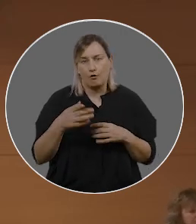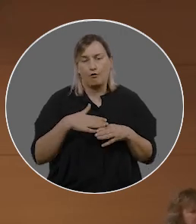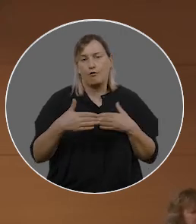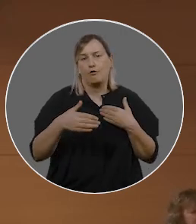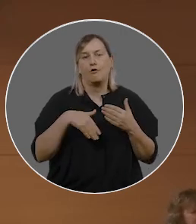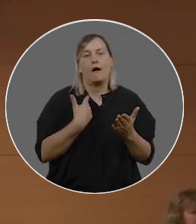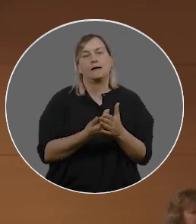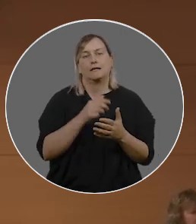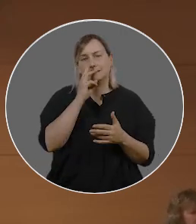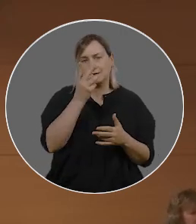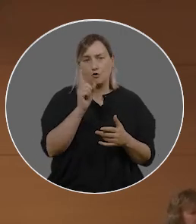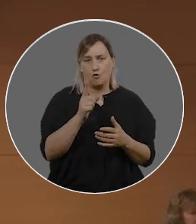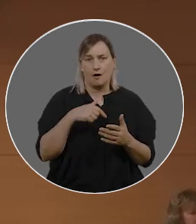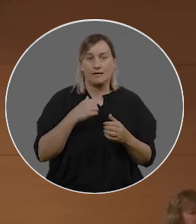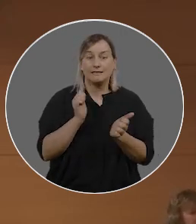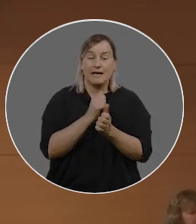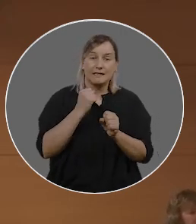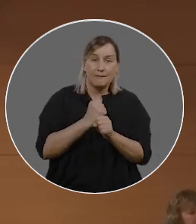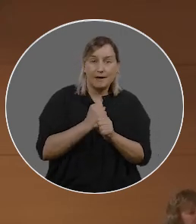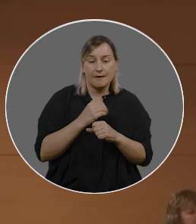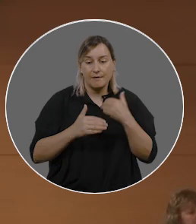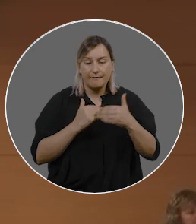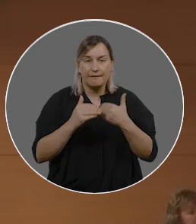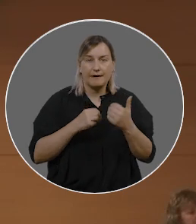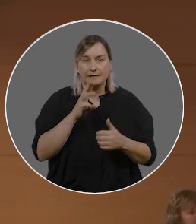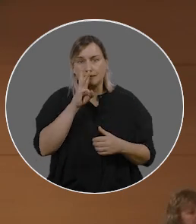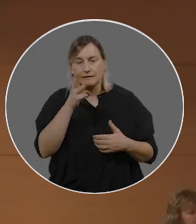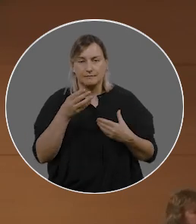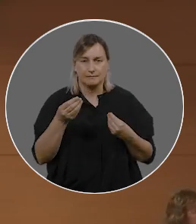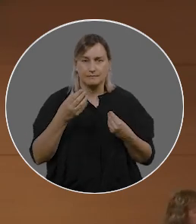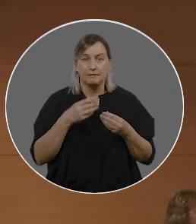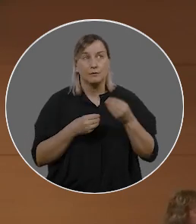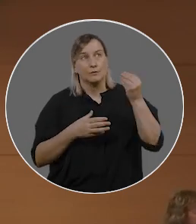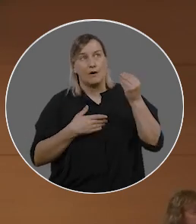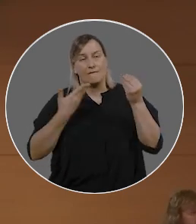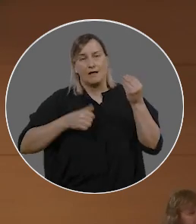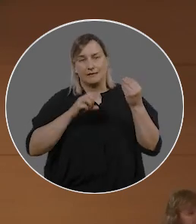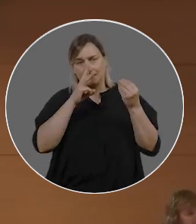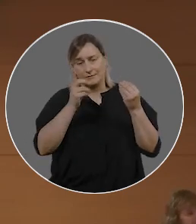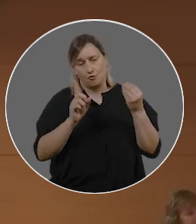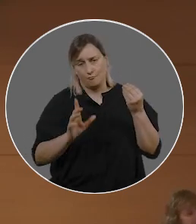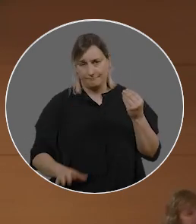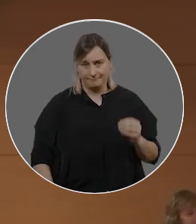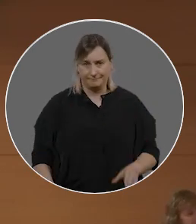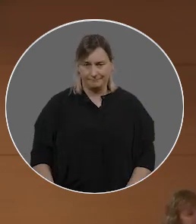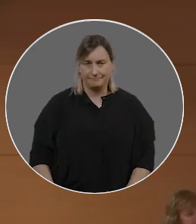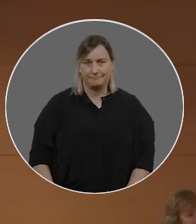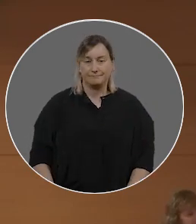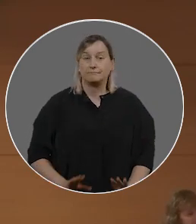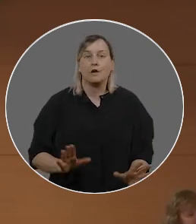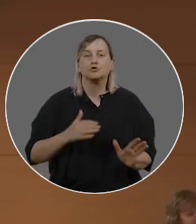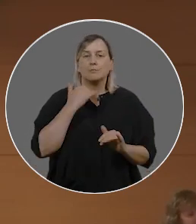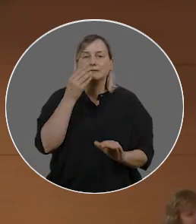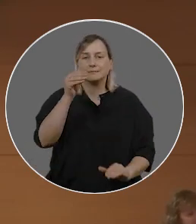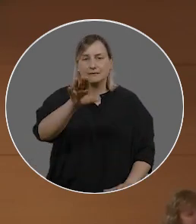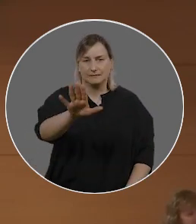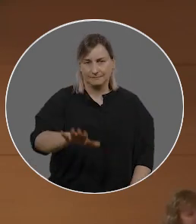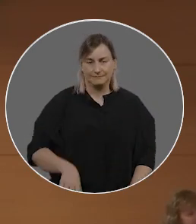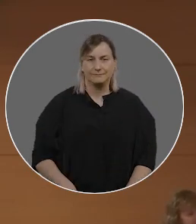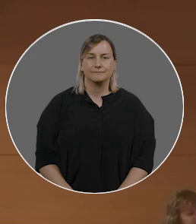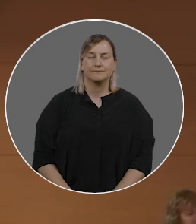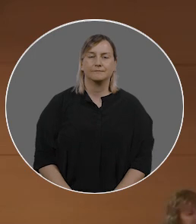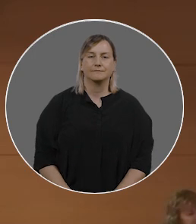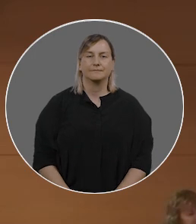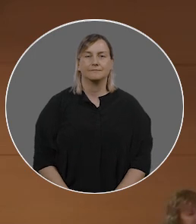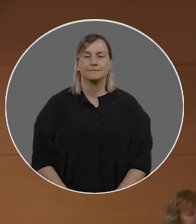fer, però home, has de treballar perquè no passin 3 anys. No, és que clar, jo el meu informe dura 3 anys. Bueno, res, només